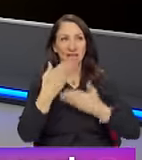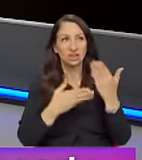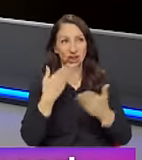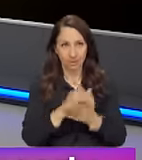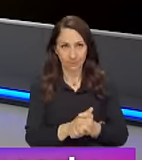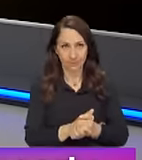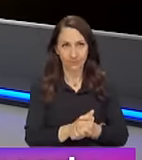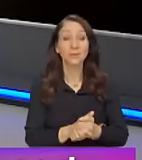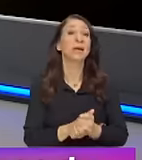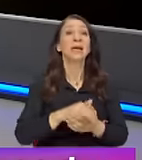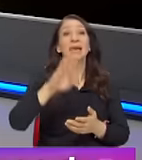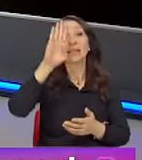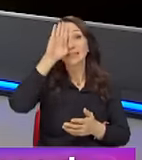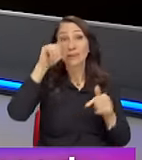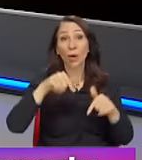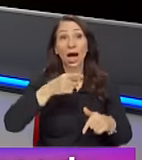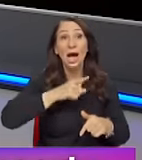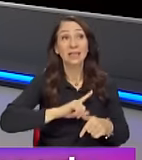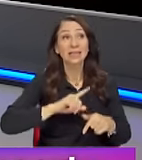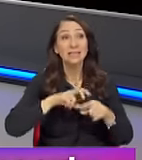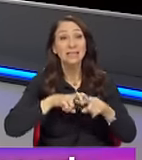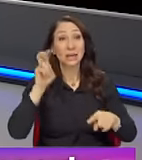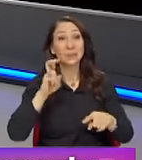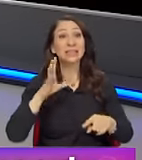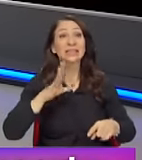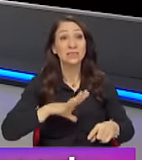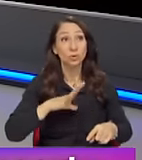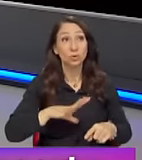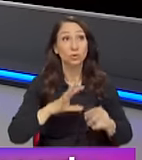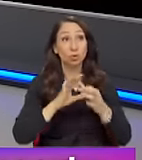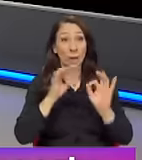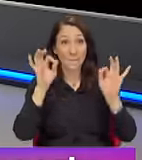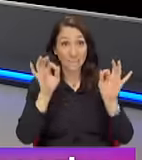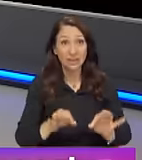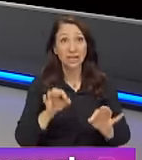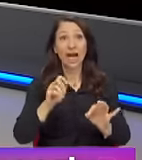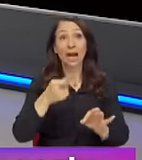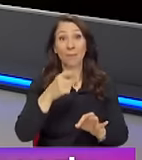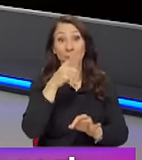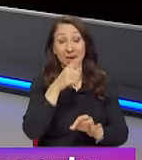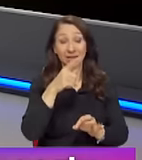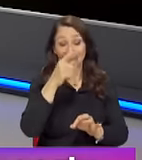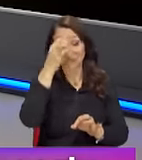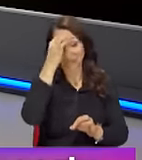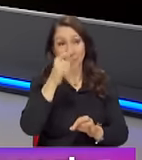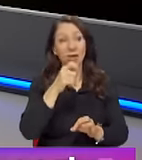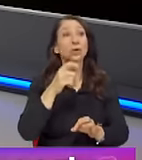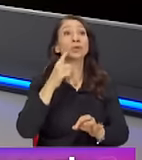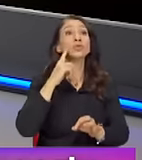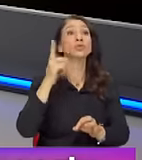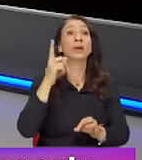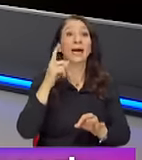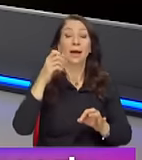edecek. İstanbul'da adayımızı çekmemizi istiyorsanız diye söze girdi Fatih Erbakan. Cumhurbaşkanı AK Parti'ye